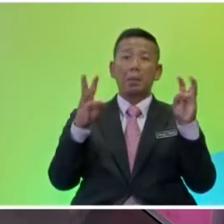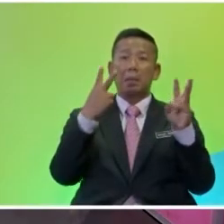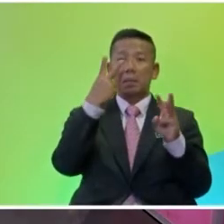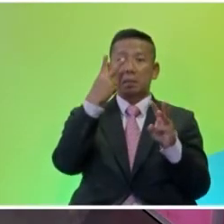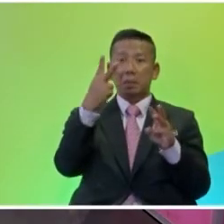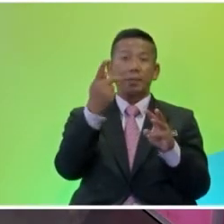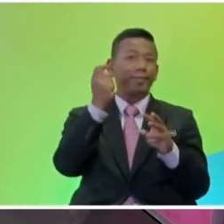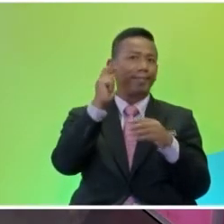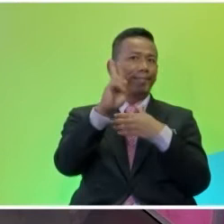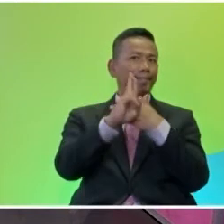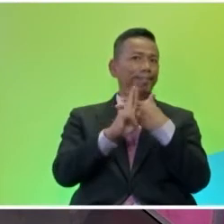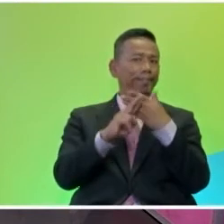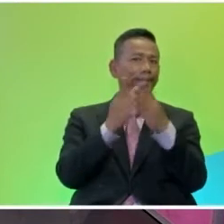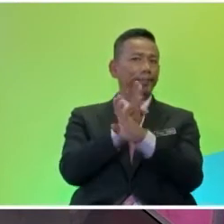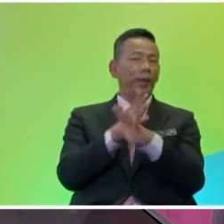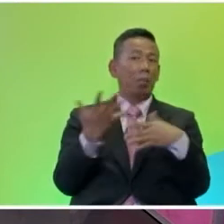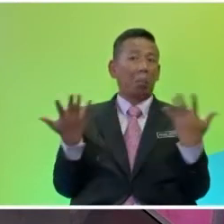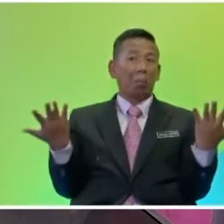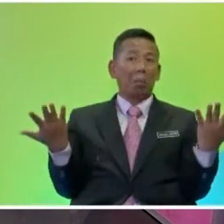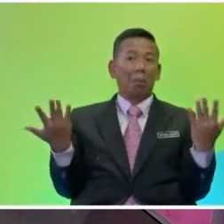keadaan roti tersebut